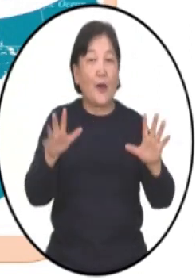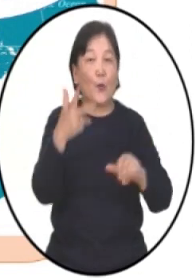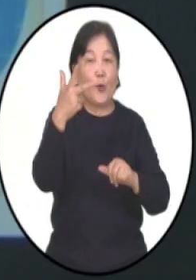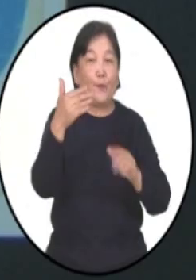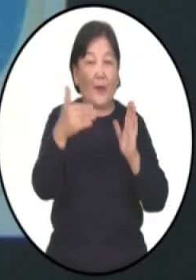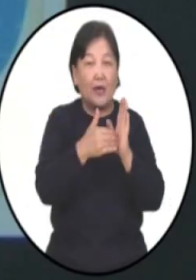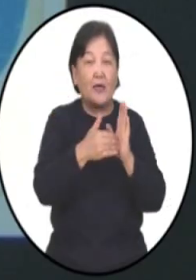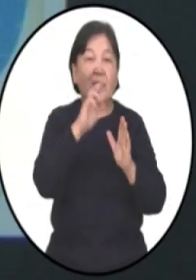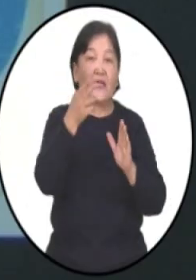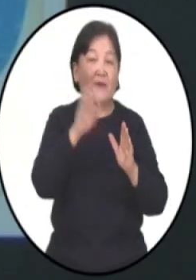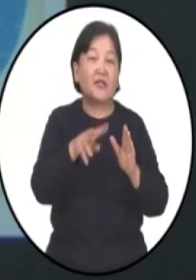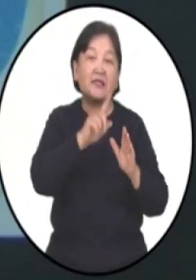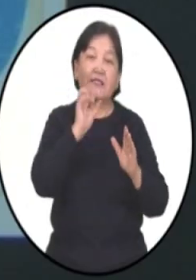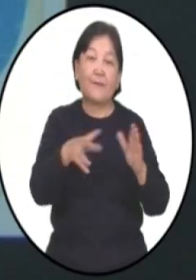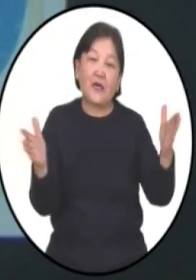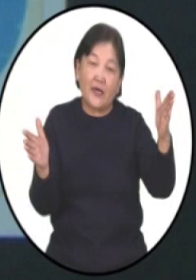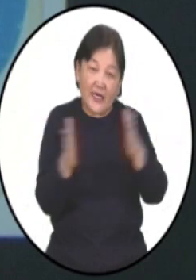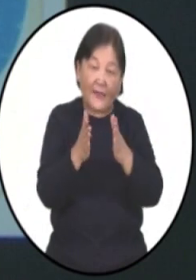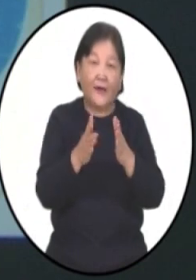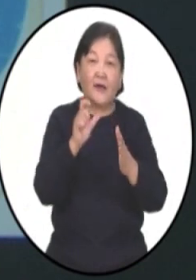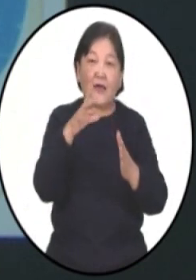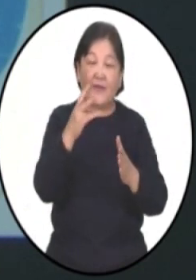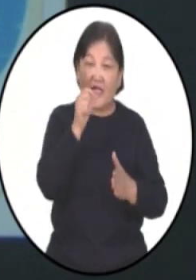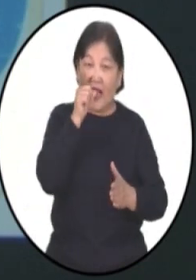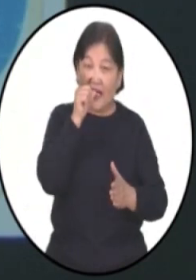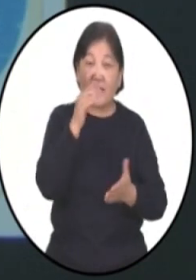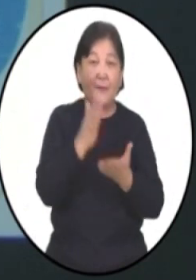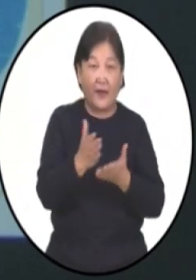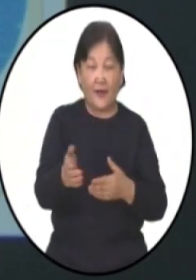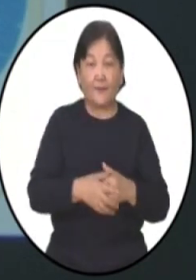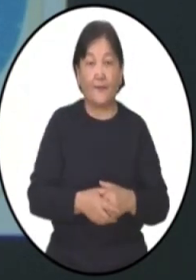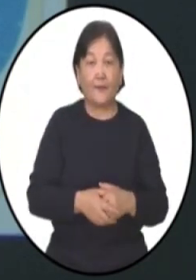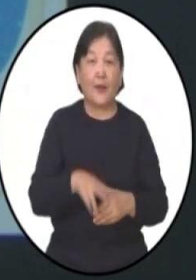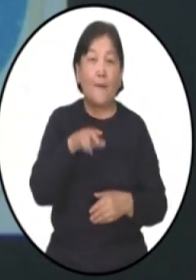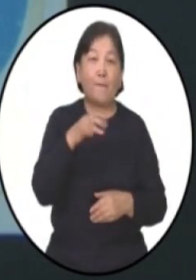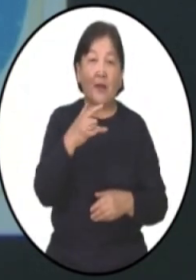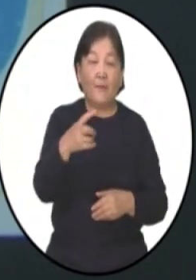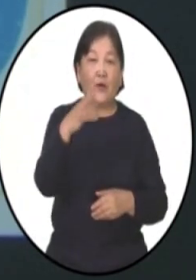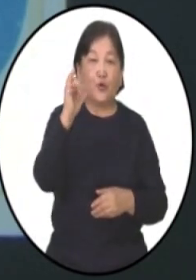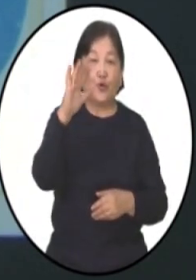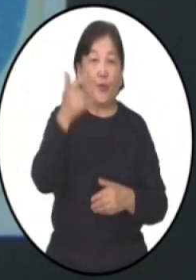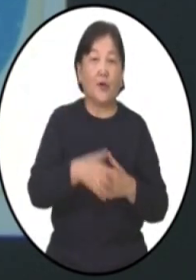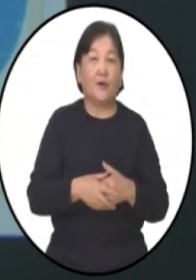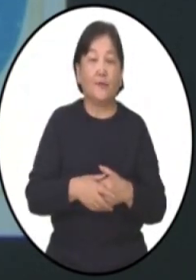хэмсэн. Зайг хэмсэн гэсэн үг. За би энд зурган дээр саруулъя Панамын сувг.